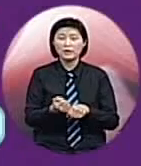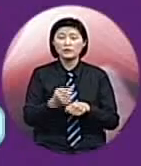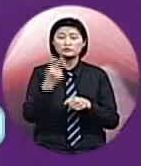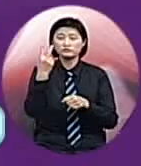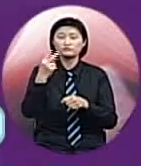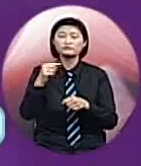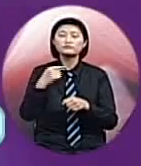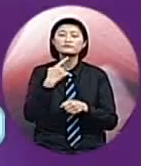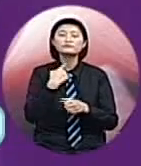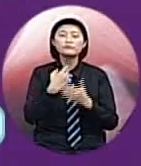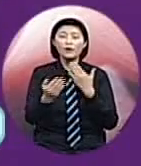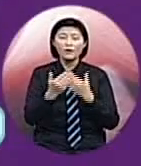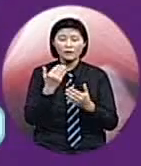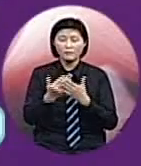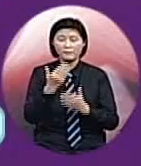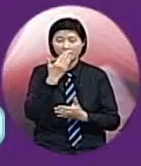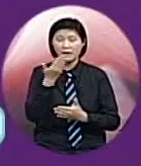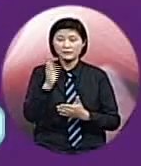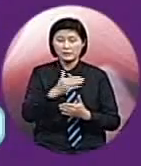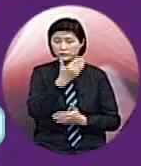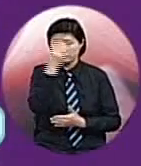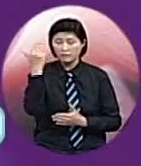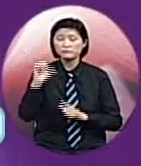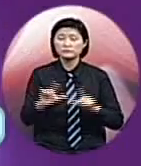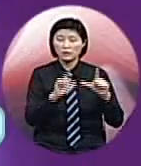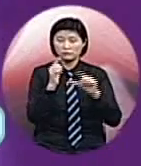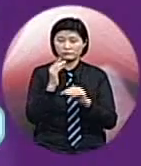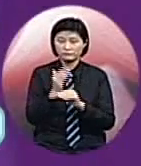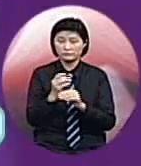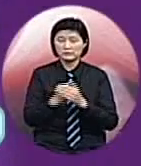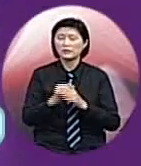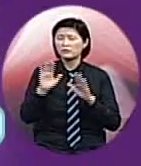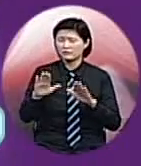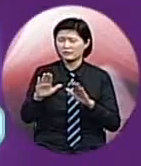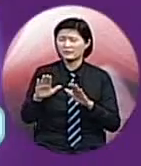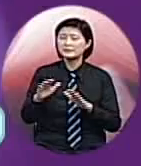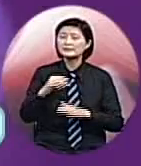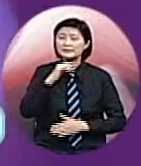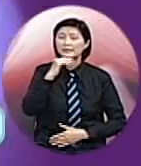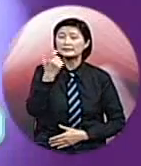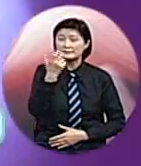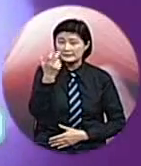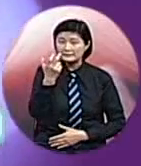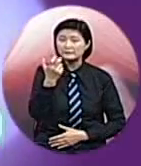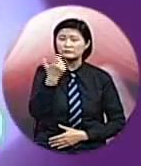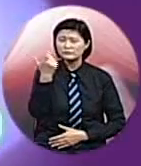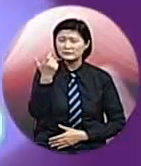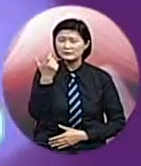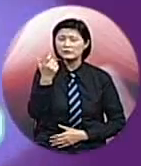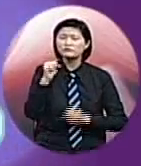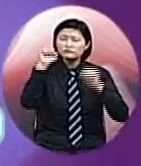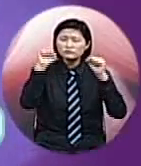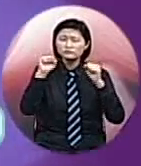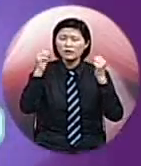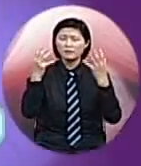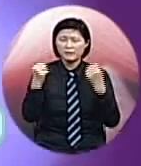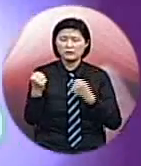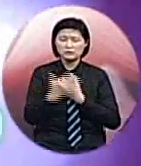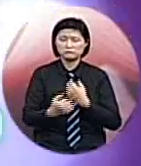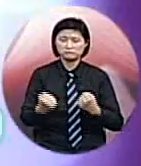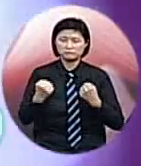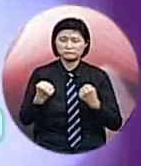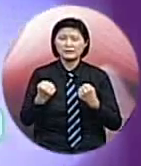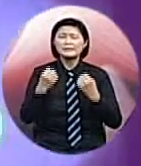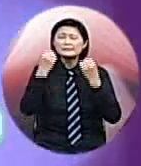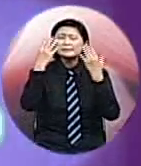그렇게 건강하시고 젊어 보이는데. 지금은 뭐 70세 60 이상은 운동도 너무 많이 하고 새댁이고 예.